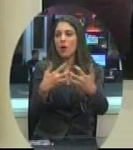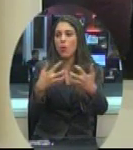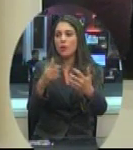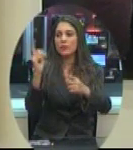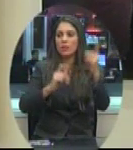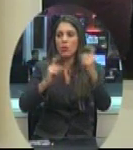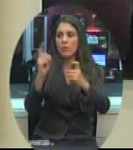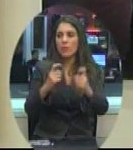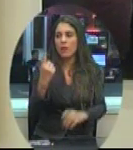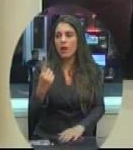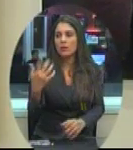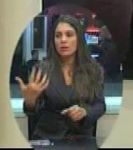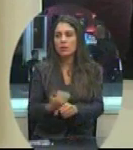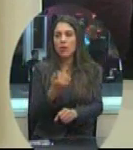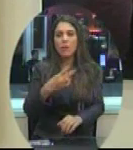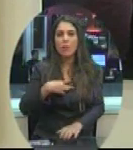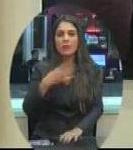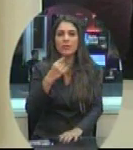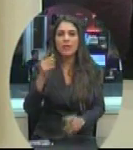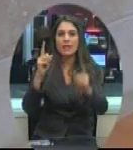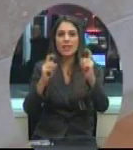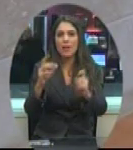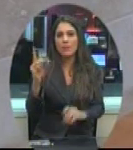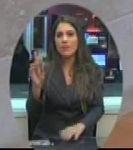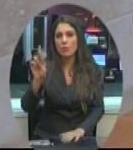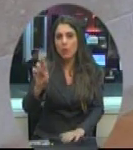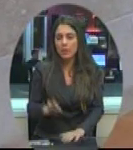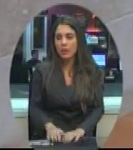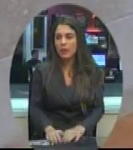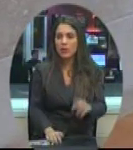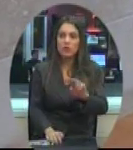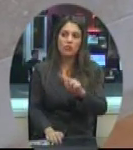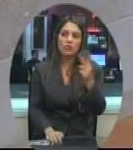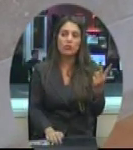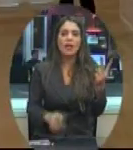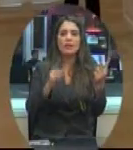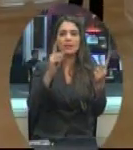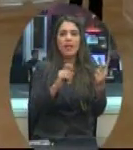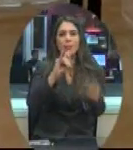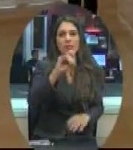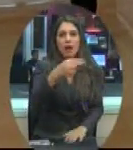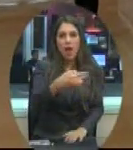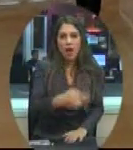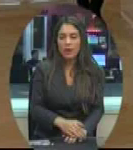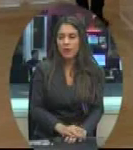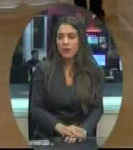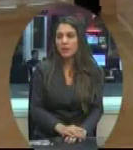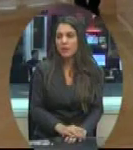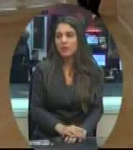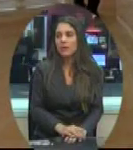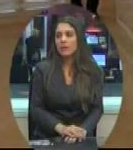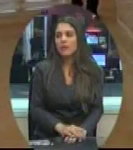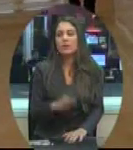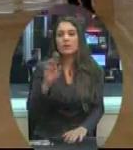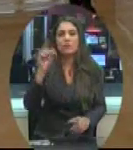היא של זוכה פרס ישראל הצלם דוד רובינגר, והשנייה של הצלם יצחק הררי שמרכזת בתוכה תצלומי